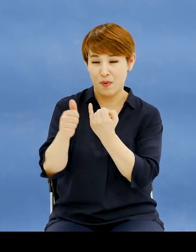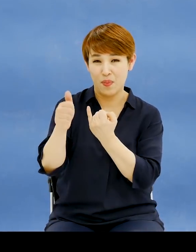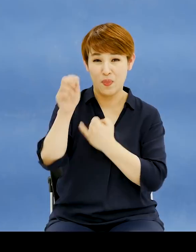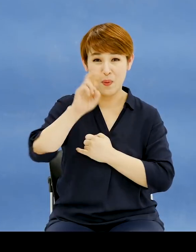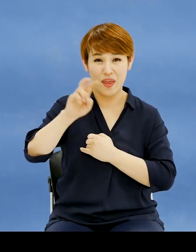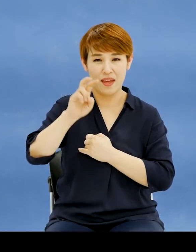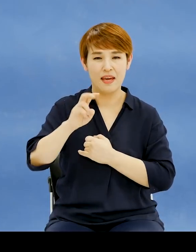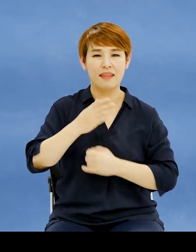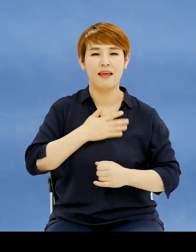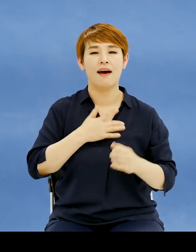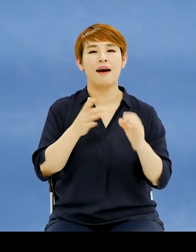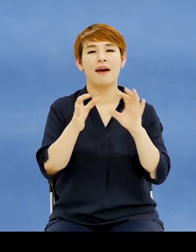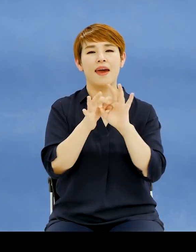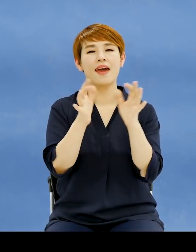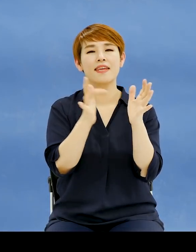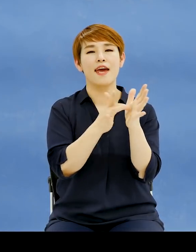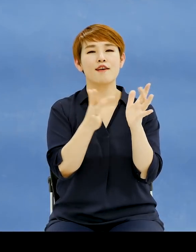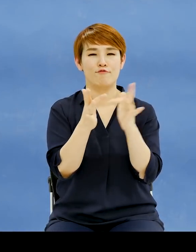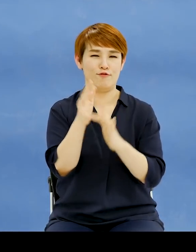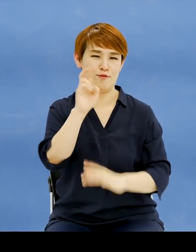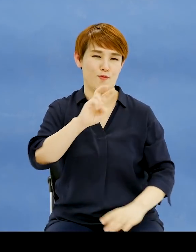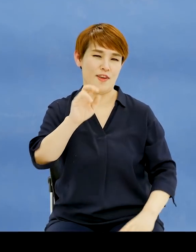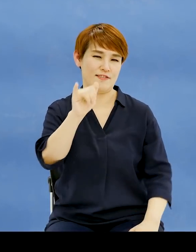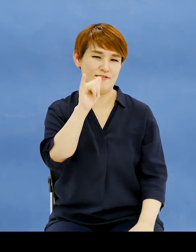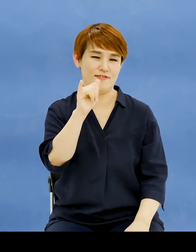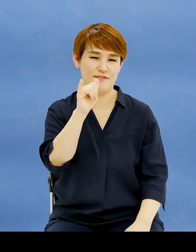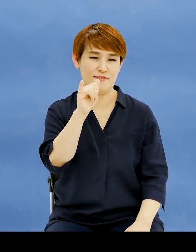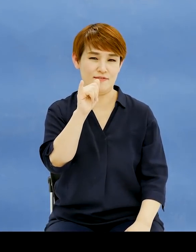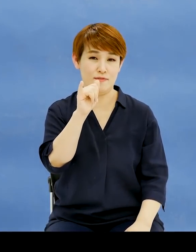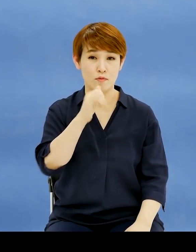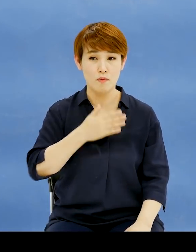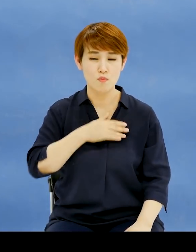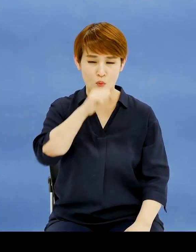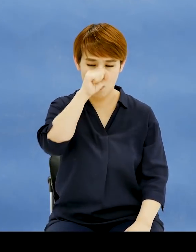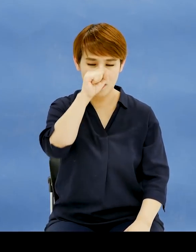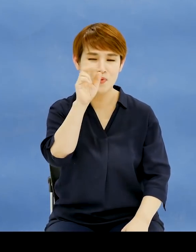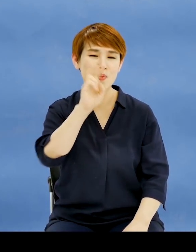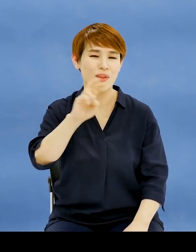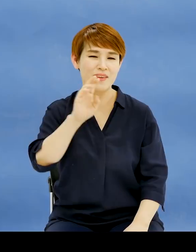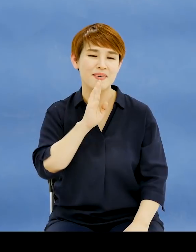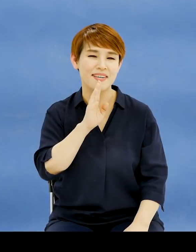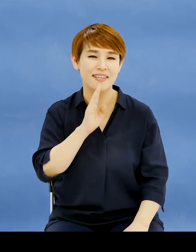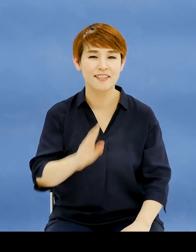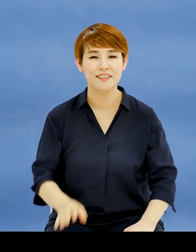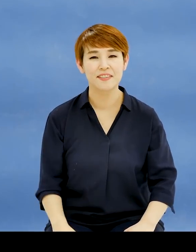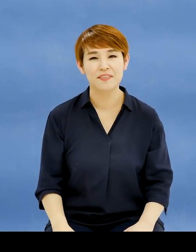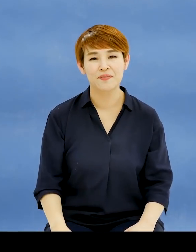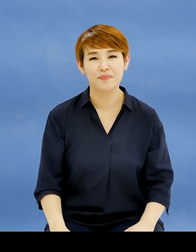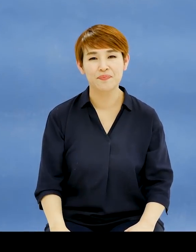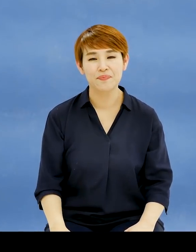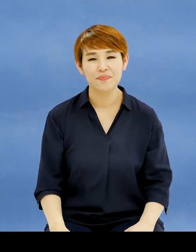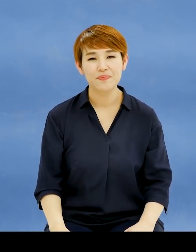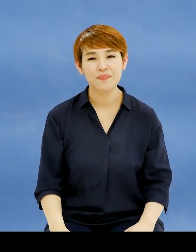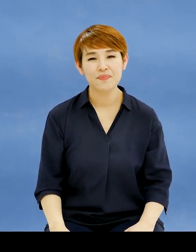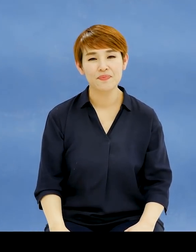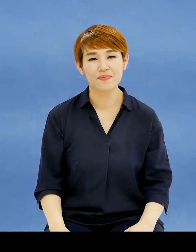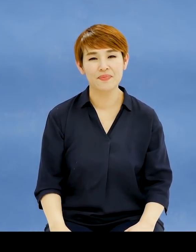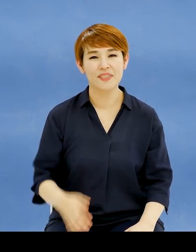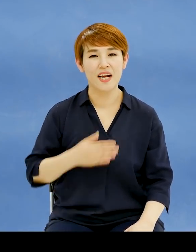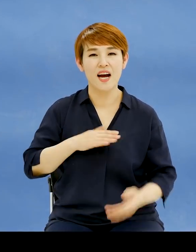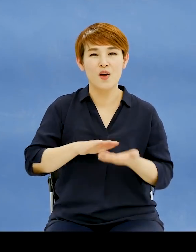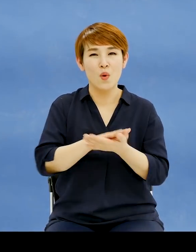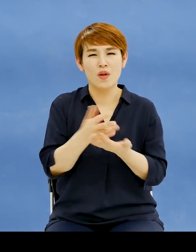목사님 노래 중에 나의 예수라고 있어요. 나의 예수, 네, 네. 그래서 저도 좋아하는 노래인데 네.